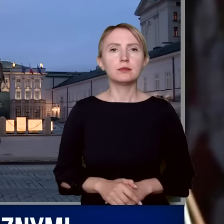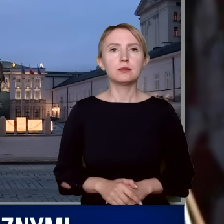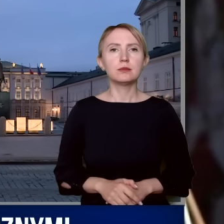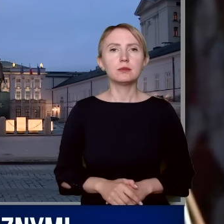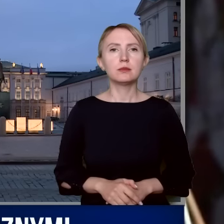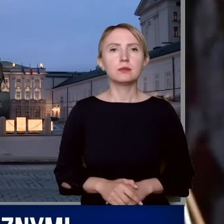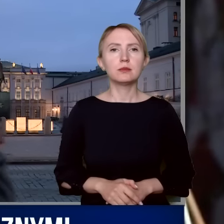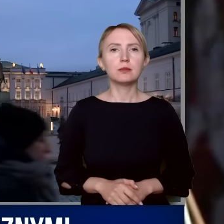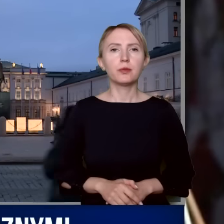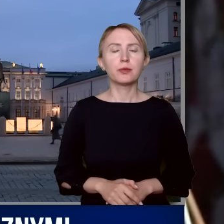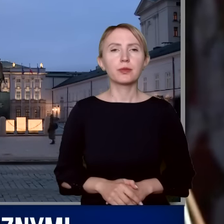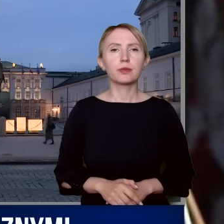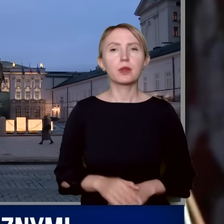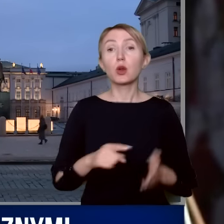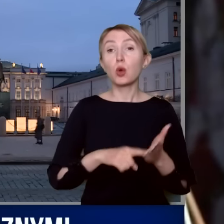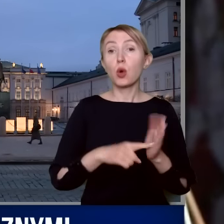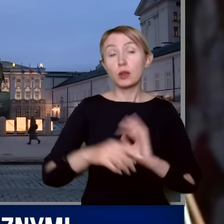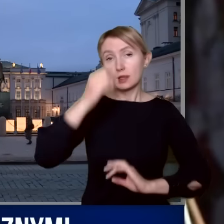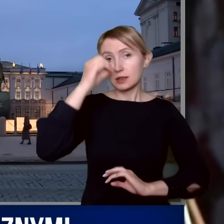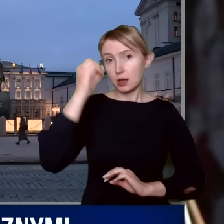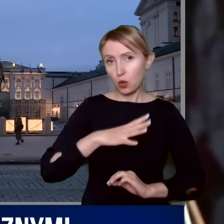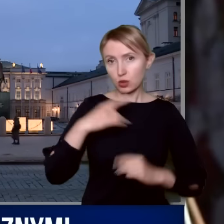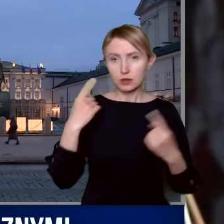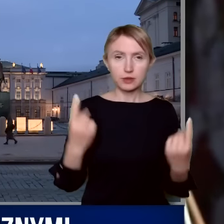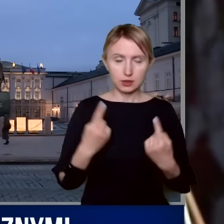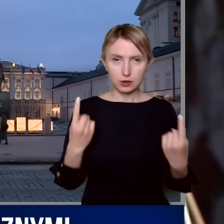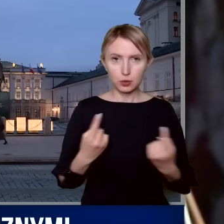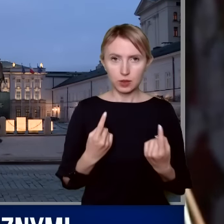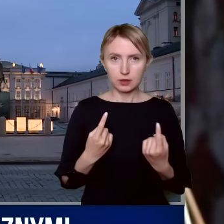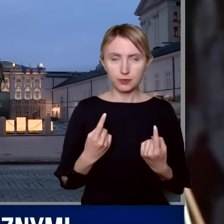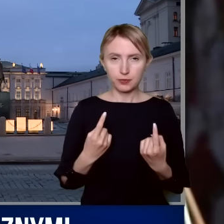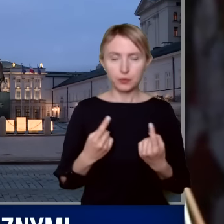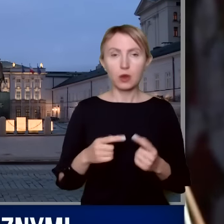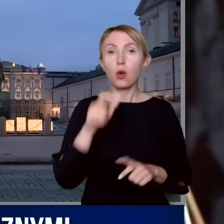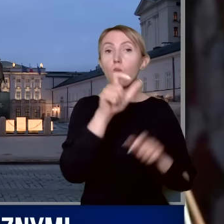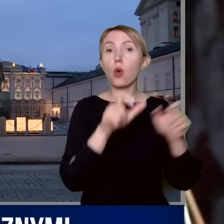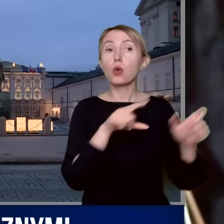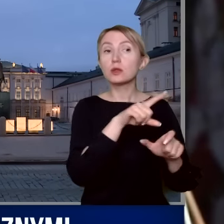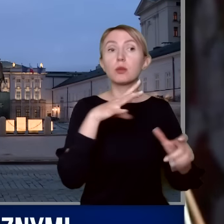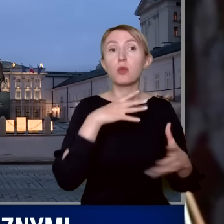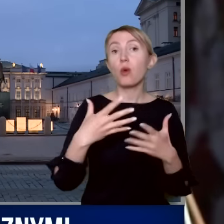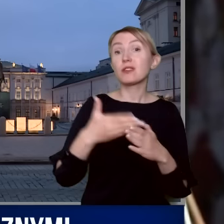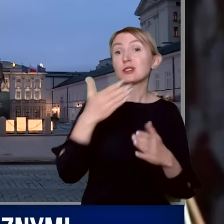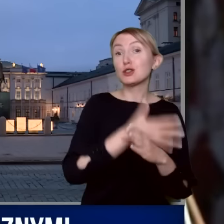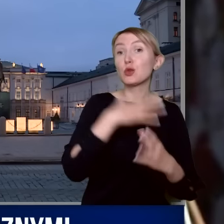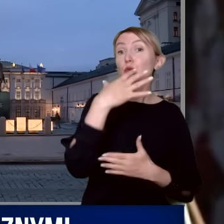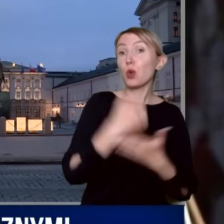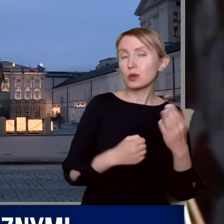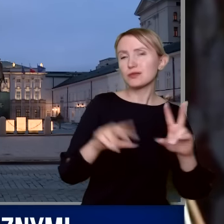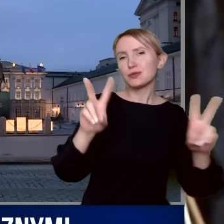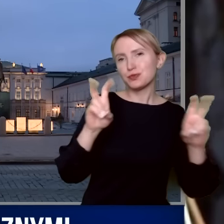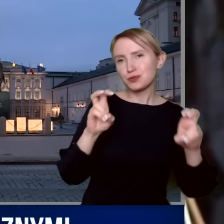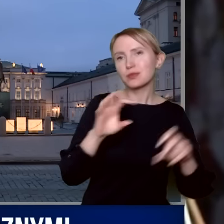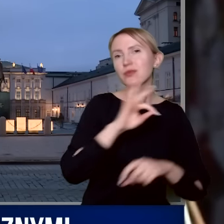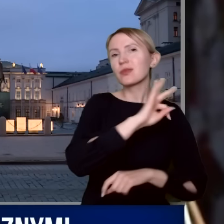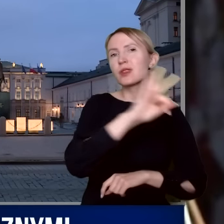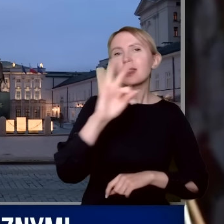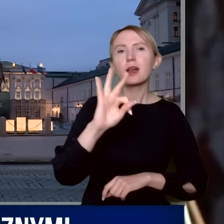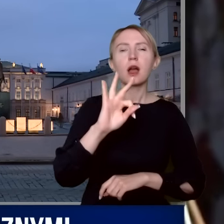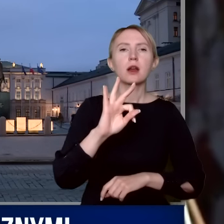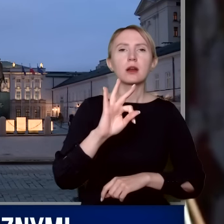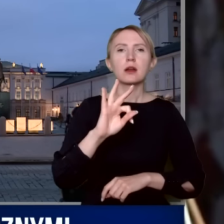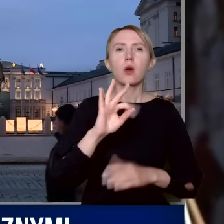I to jest w tej sprawie najgorsze, że te osoby, które skorzystały w cudzysłowie ze swoistego aktu